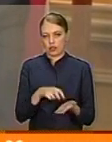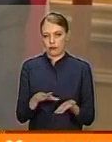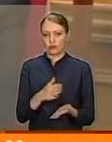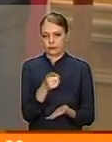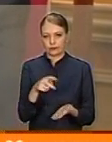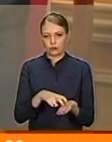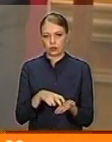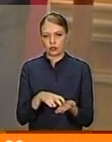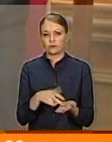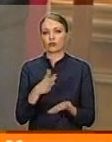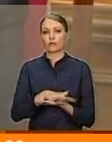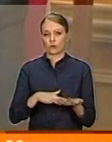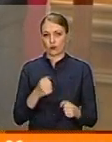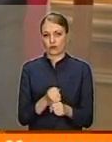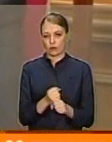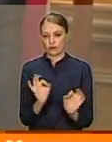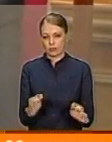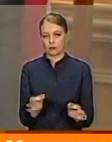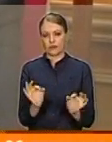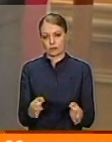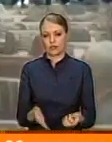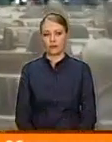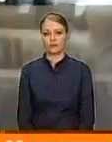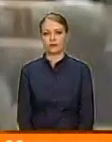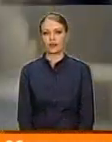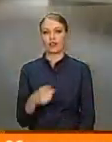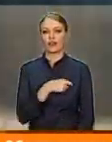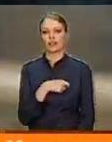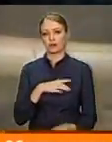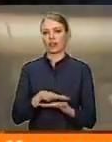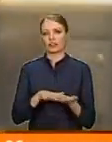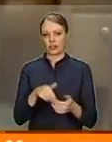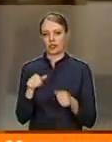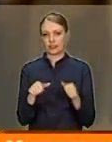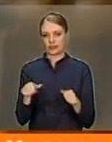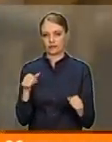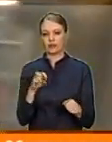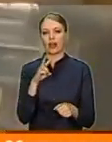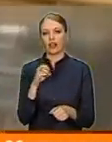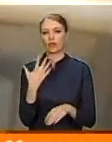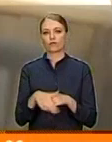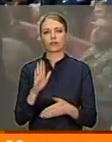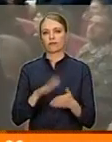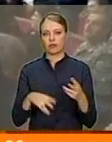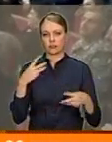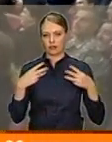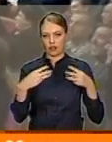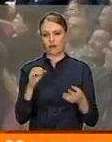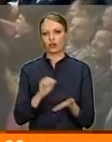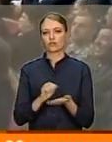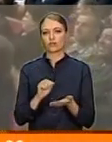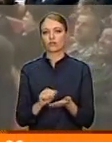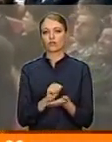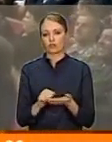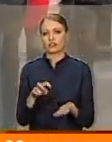боїться? Продовжуємо працювати, правильно? Депутати далі тиснуть на кнопки, проте вже без телекамер. Журналісти